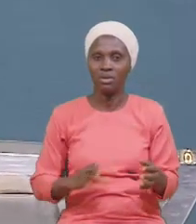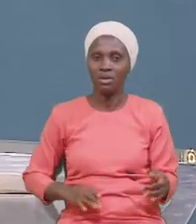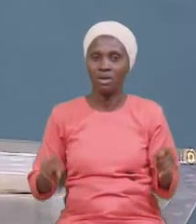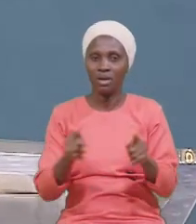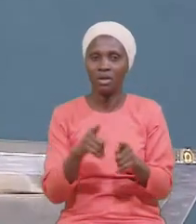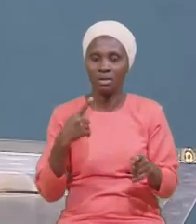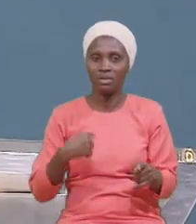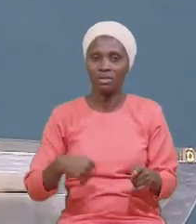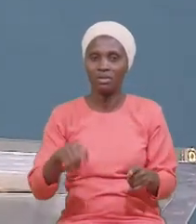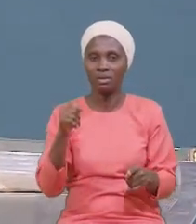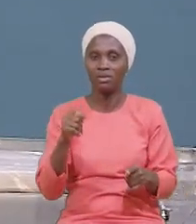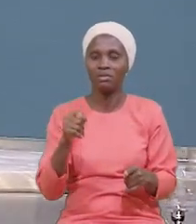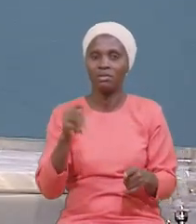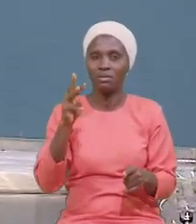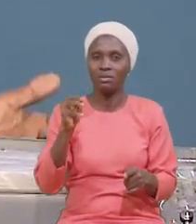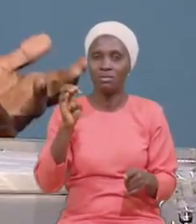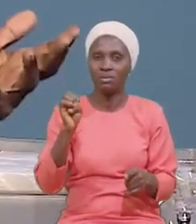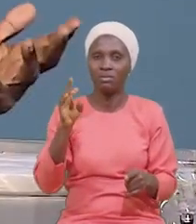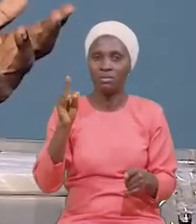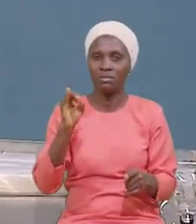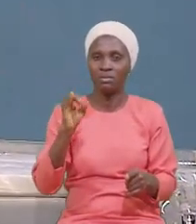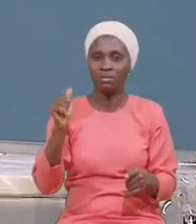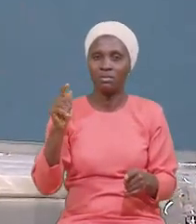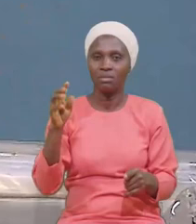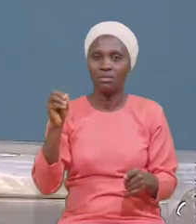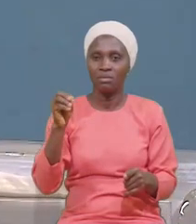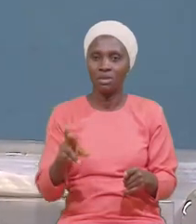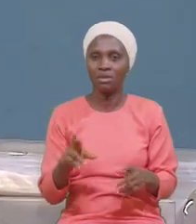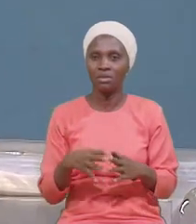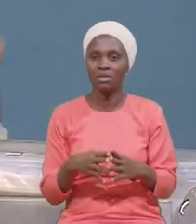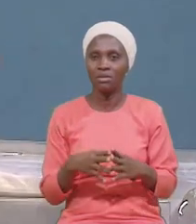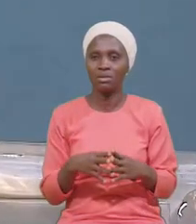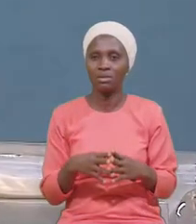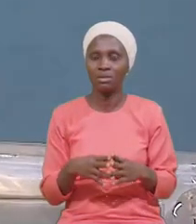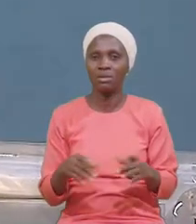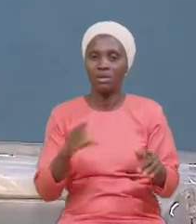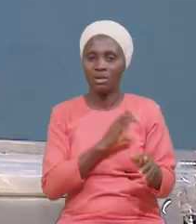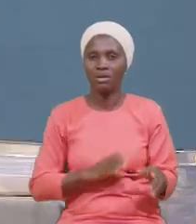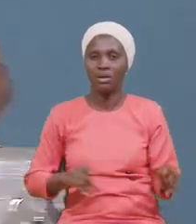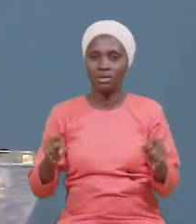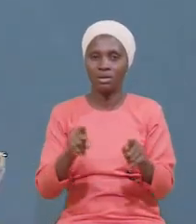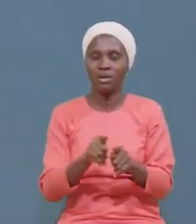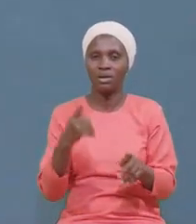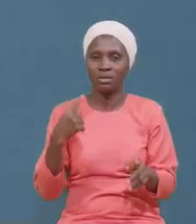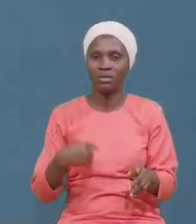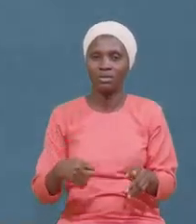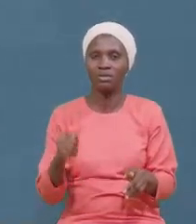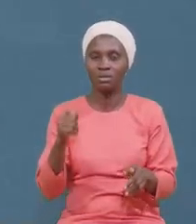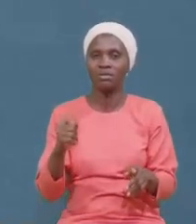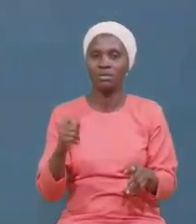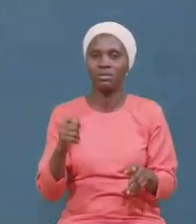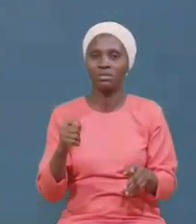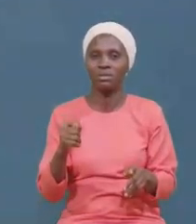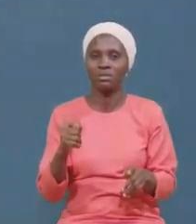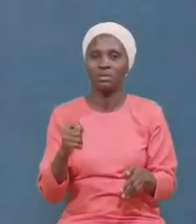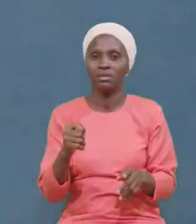mediator. Alage nenu Christunu madhyavartiga matladutunnanu. Christ as advocate. Christunu nyayavadiga matladi unnanu.